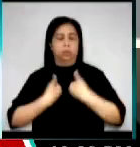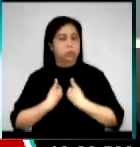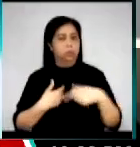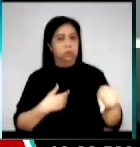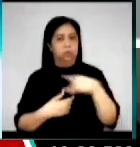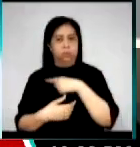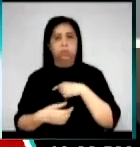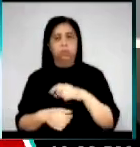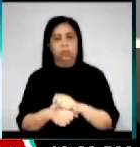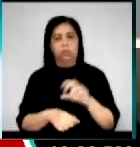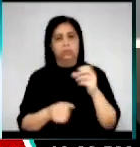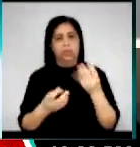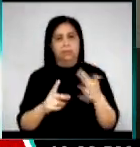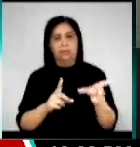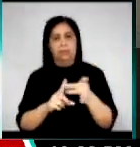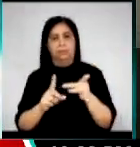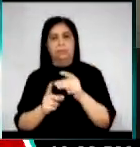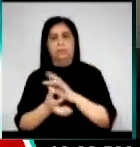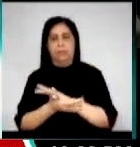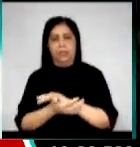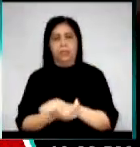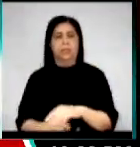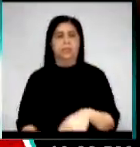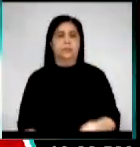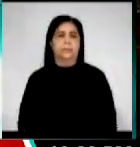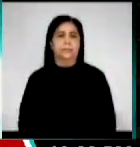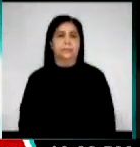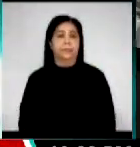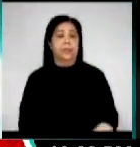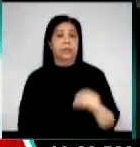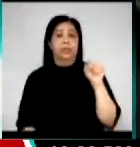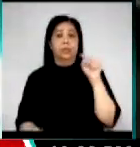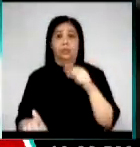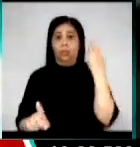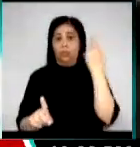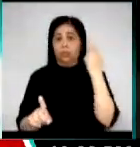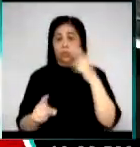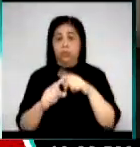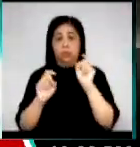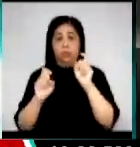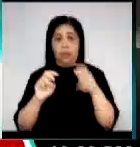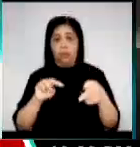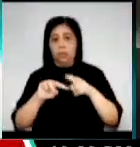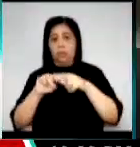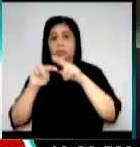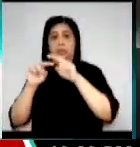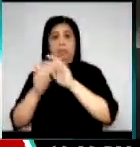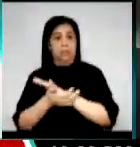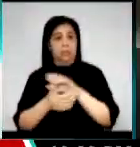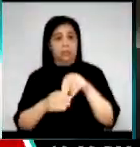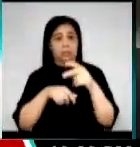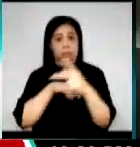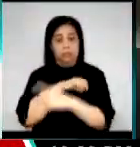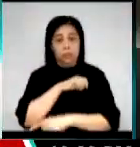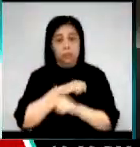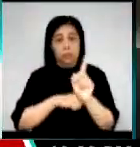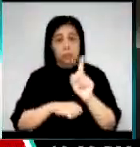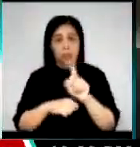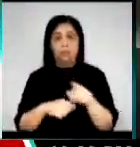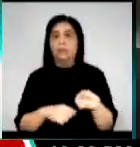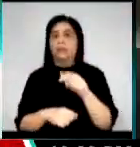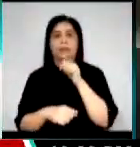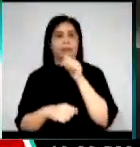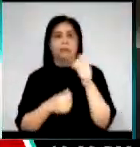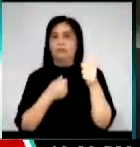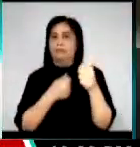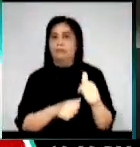kaso. So, mauni siya. Ang itinuturong dahilan ng biglang pagtaas ng COVID cases sa probinsya ang hindi raw pagsunod sa